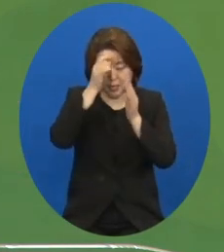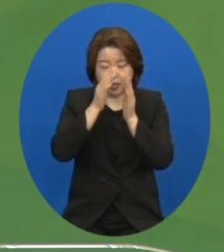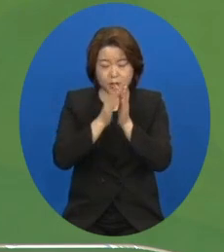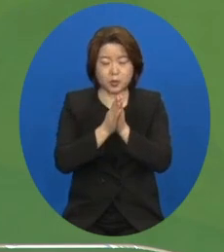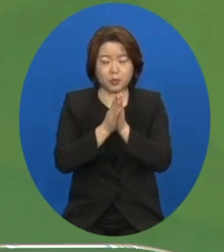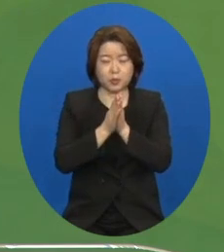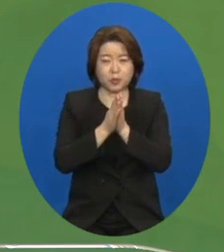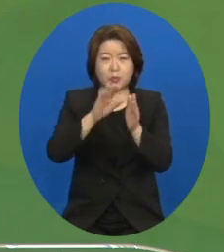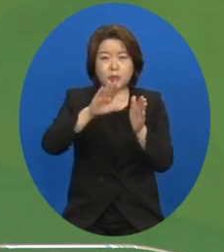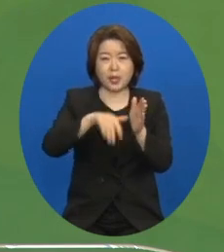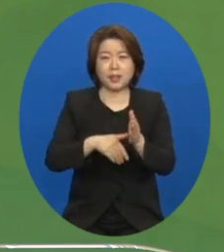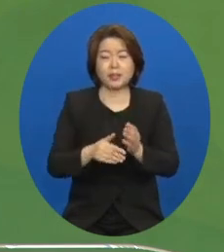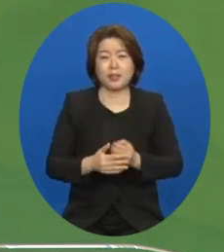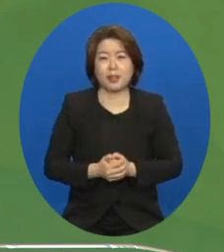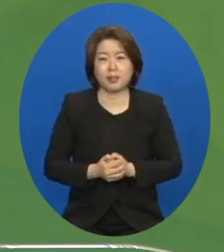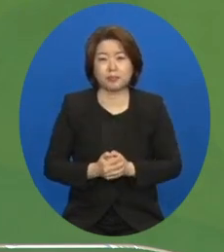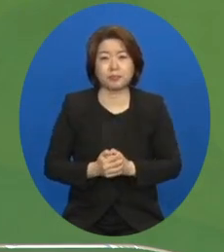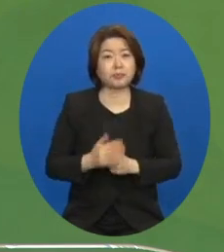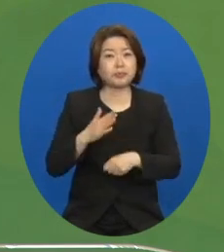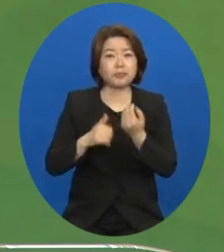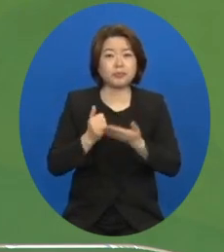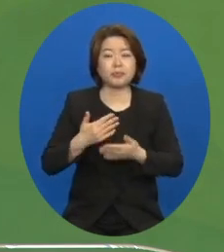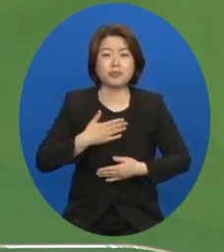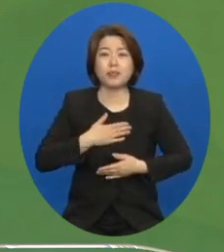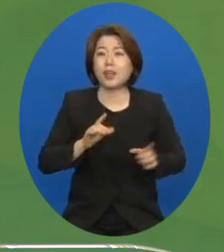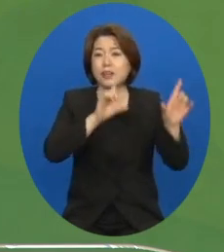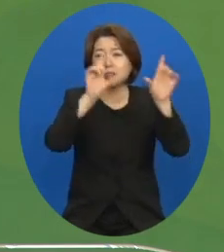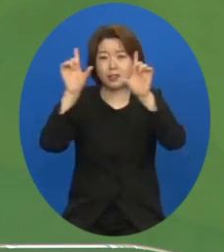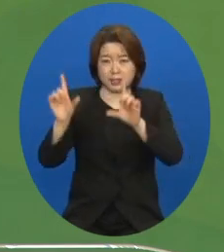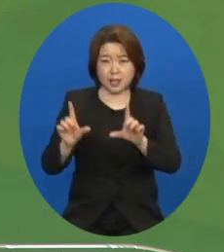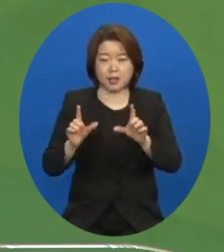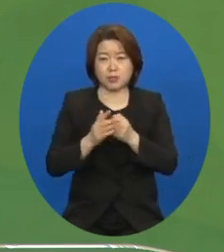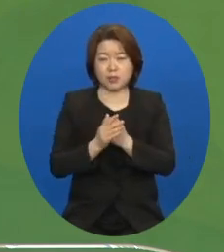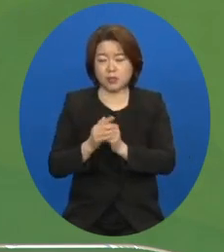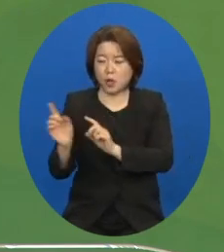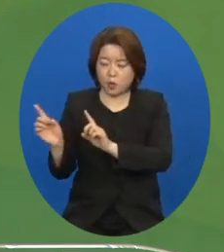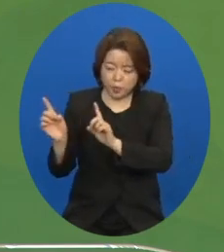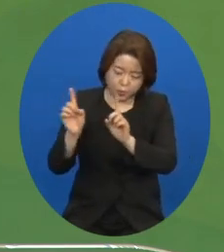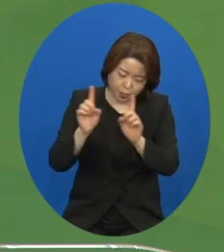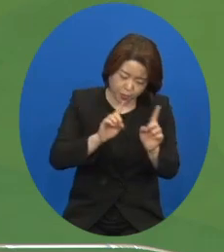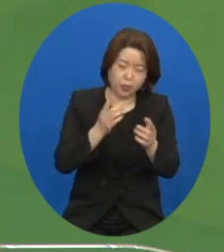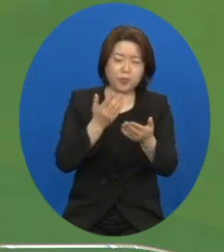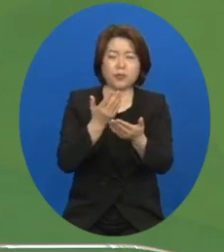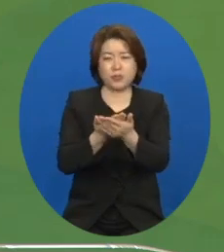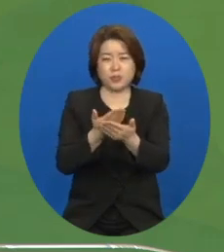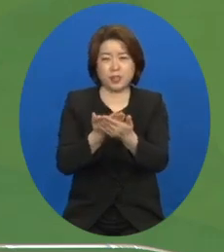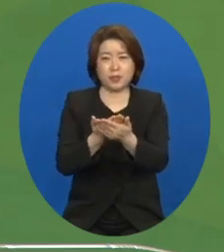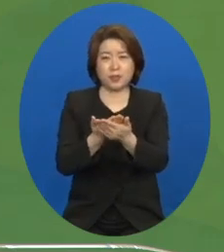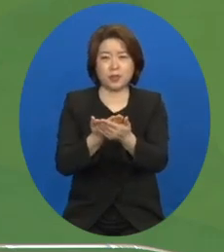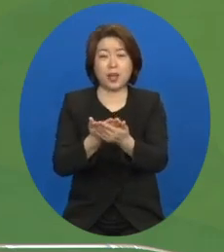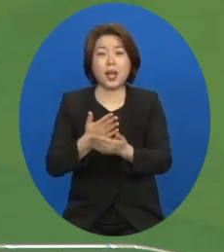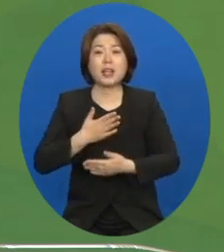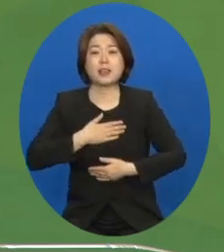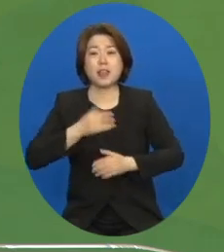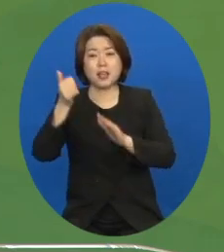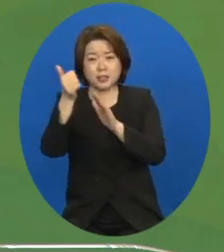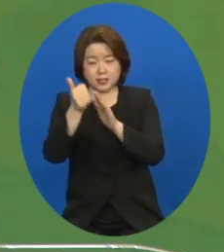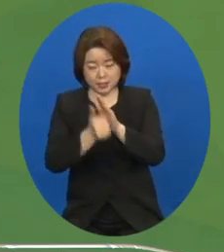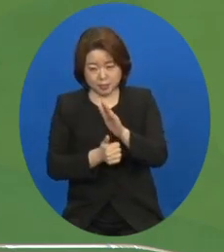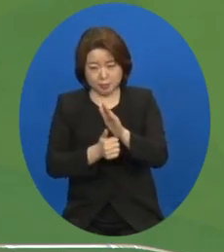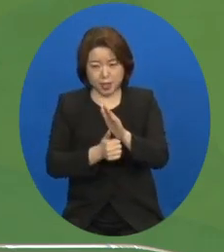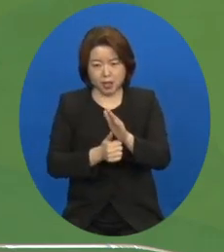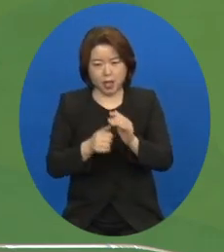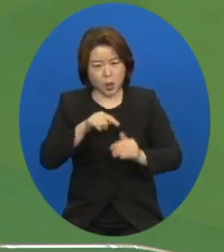때 하나님 내 삶을 회복해 주세요. 제가 제 실패에서